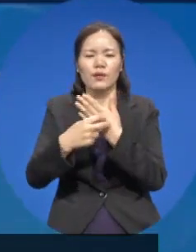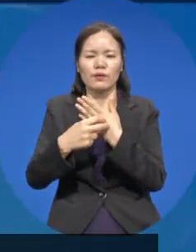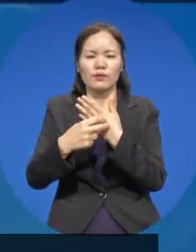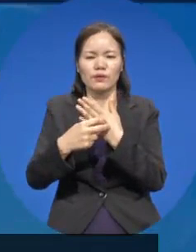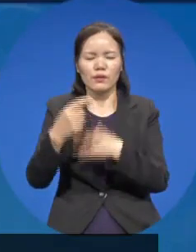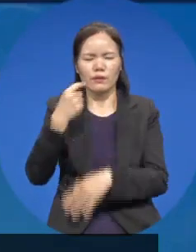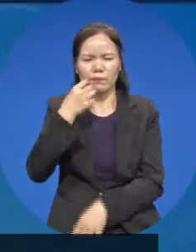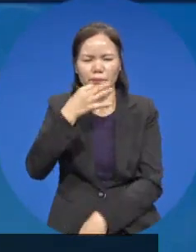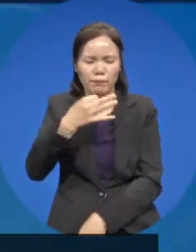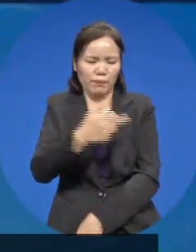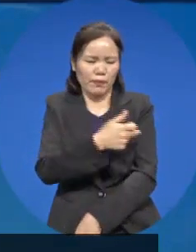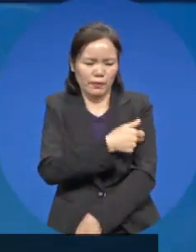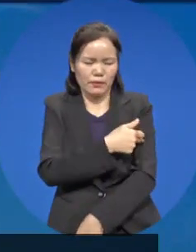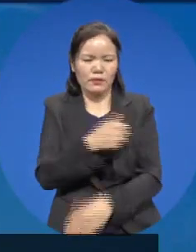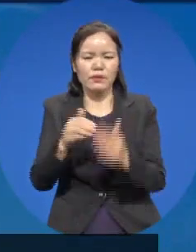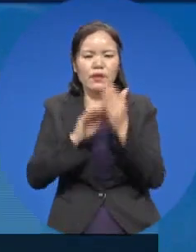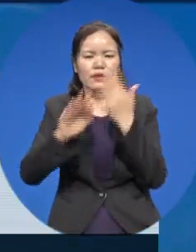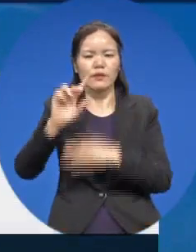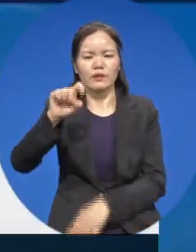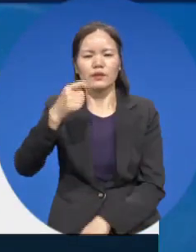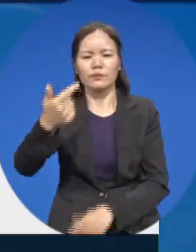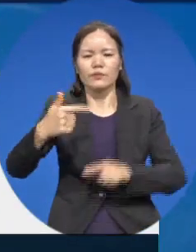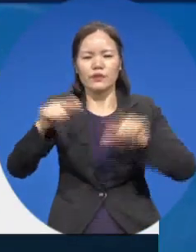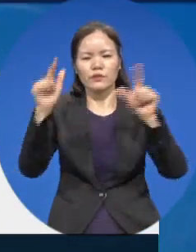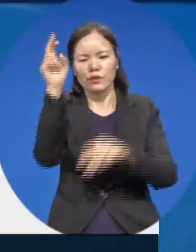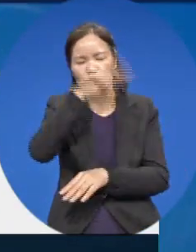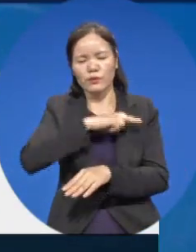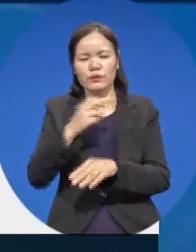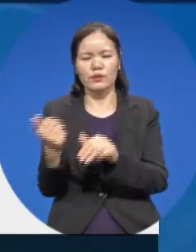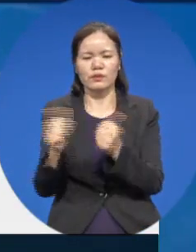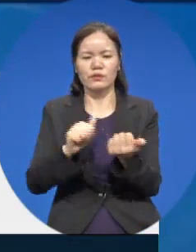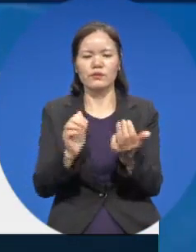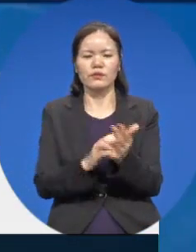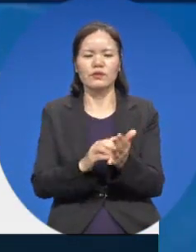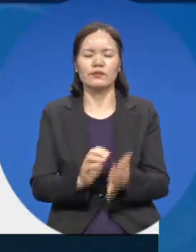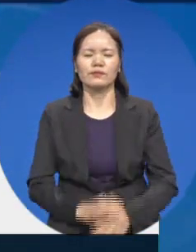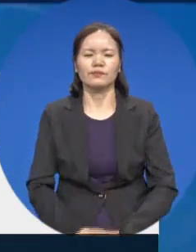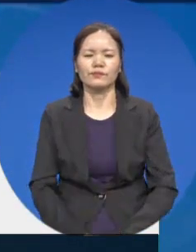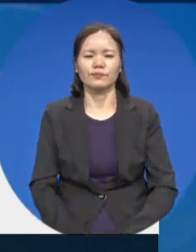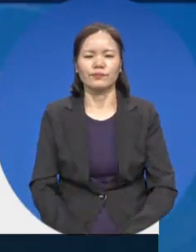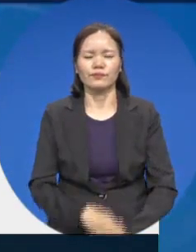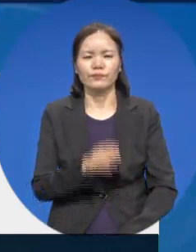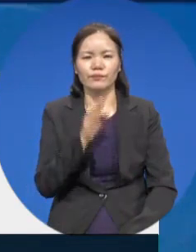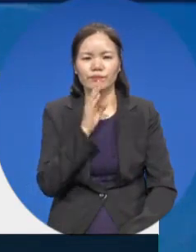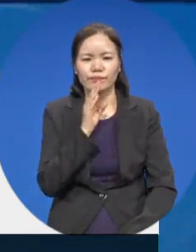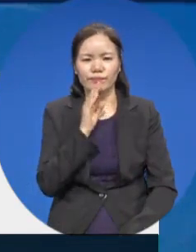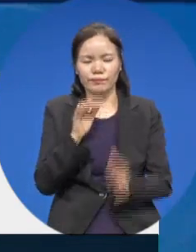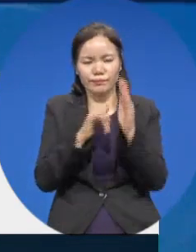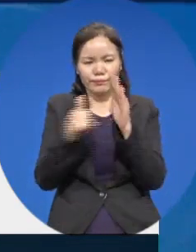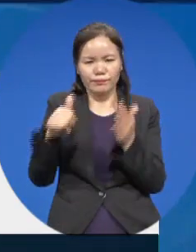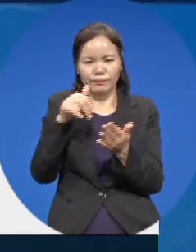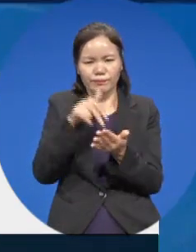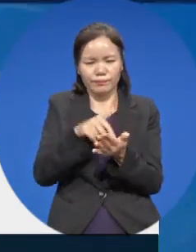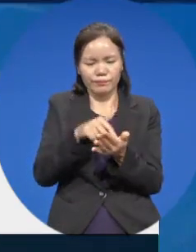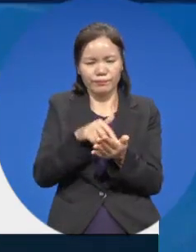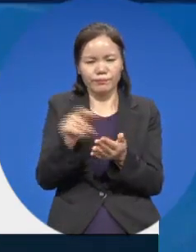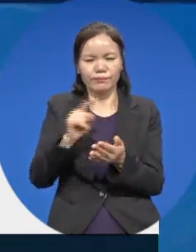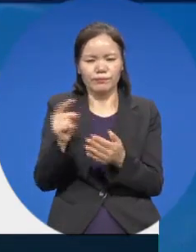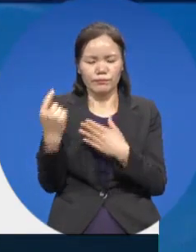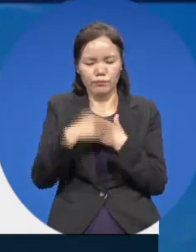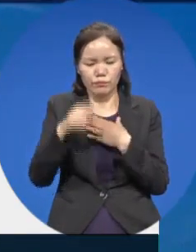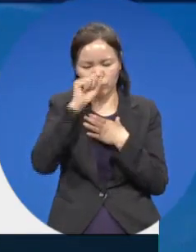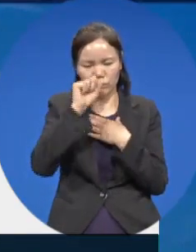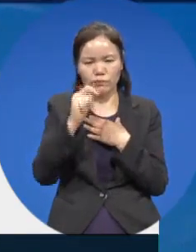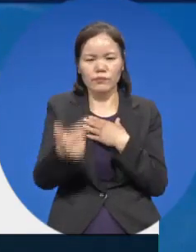백신을 접종하고 16일 날 오전에 상황 했습니다 그래서 이제 어 사실 뭐 유가족들의 얘기 하면 몸이 안